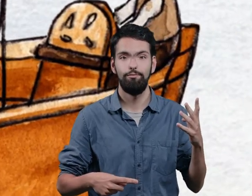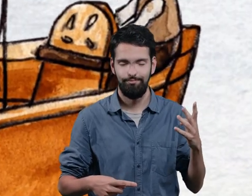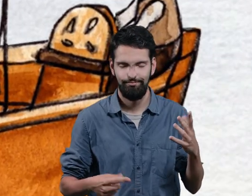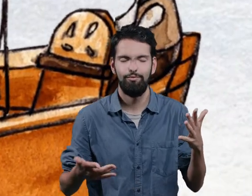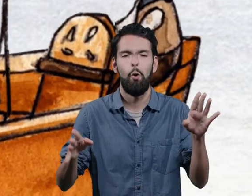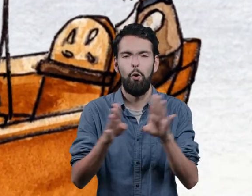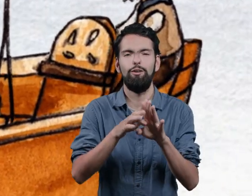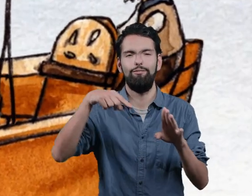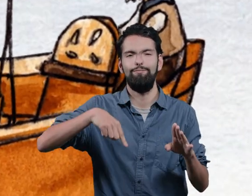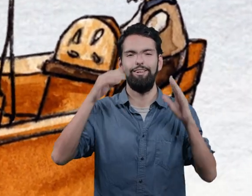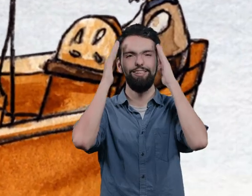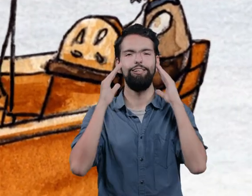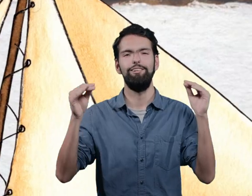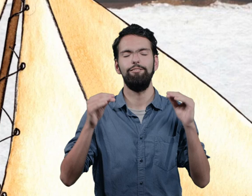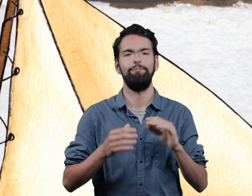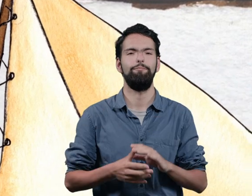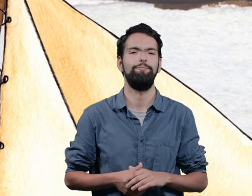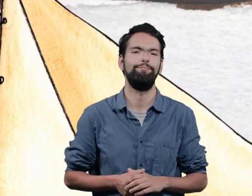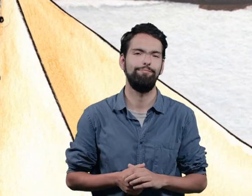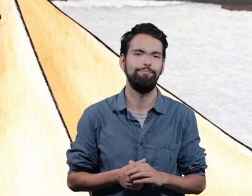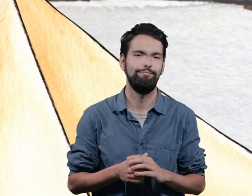en Rusland. Maar ook Nederland.